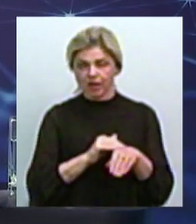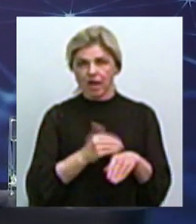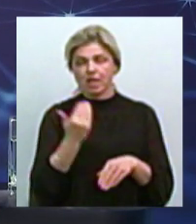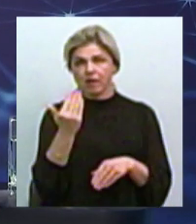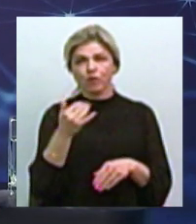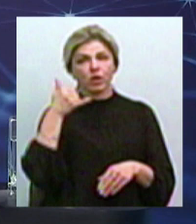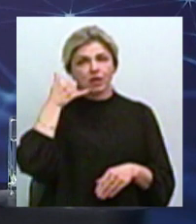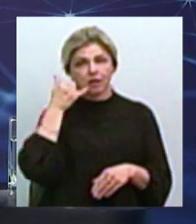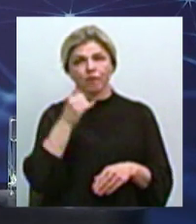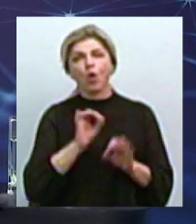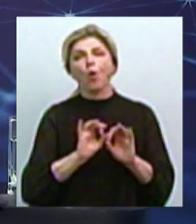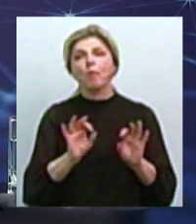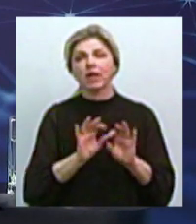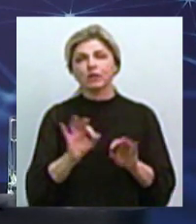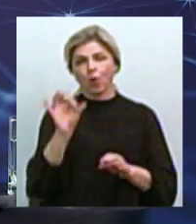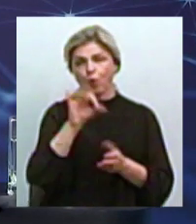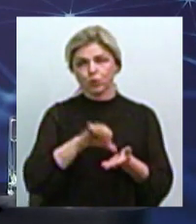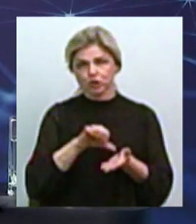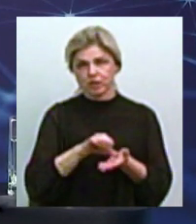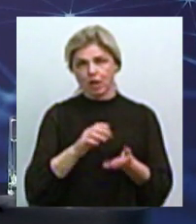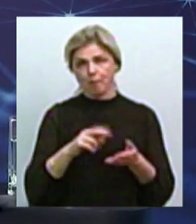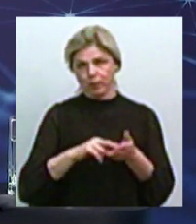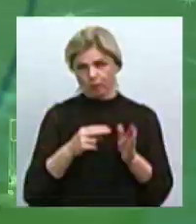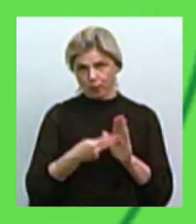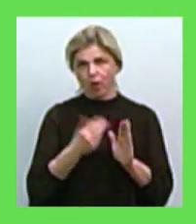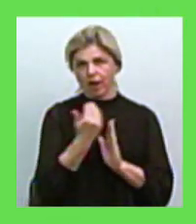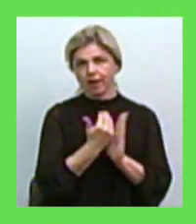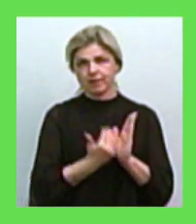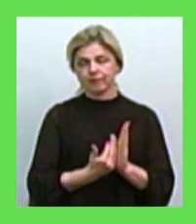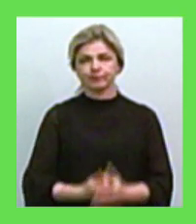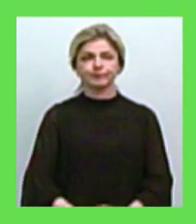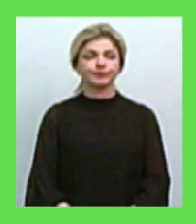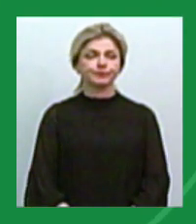його коментар про участь у проєкті. Будь ласка.